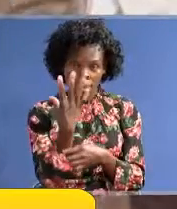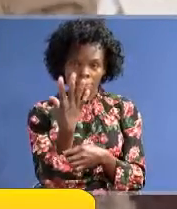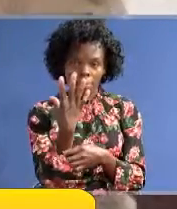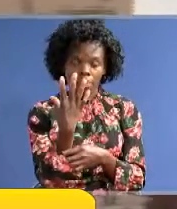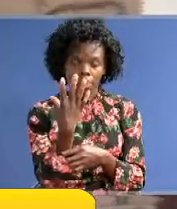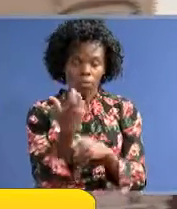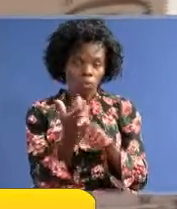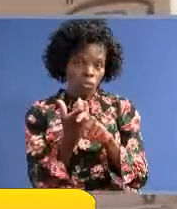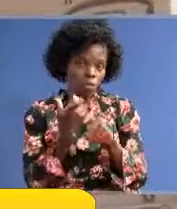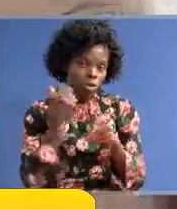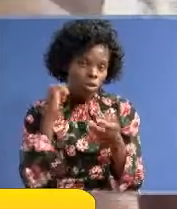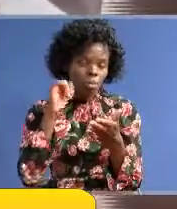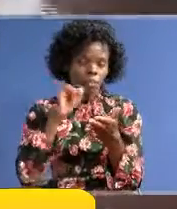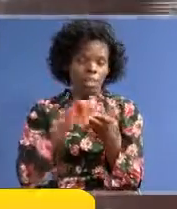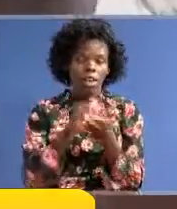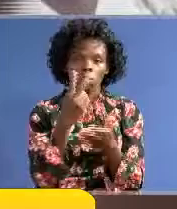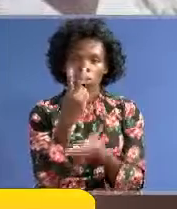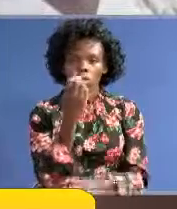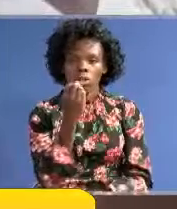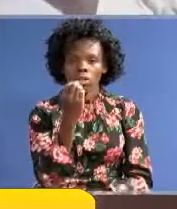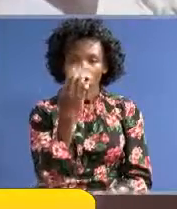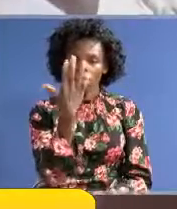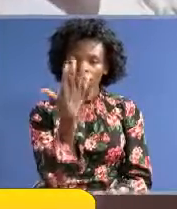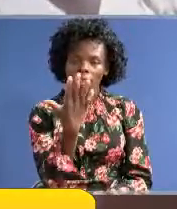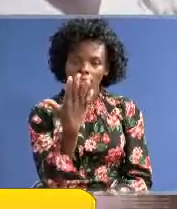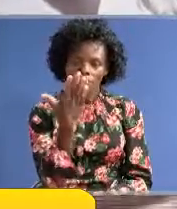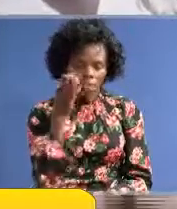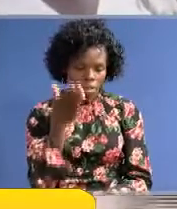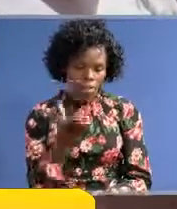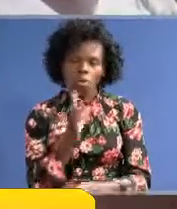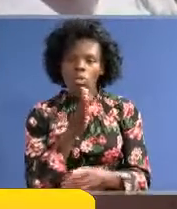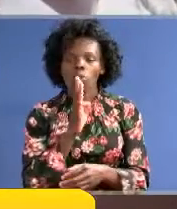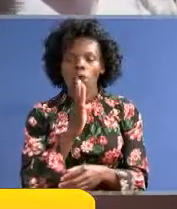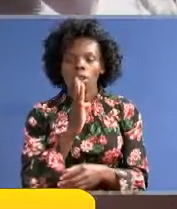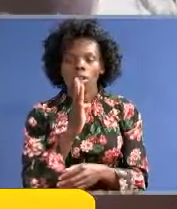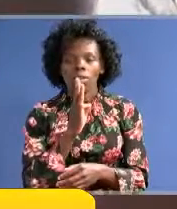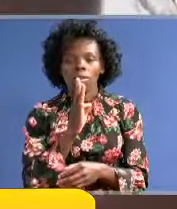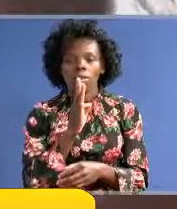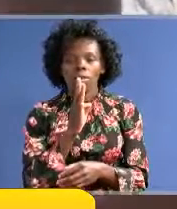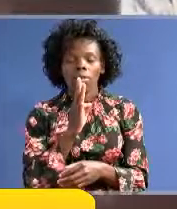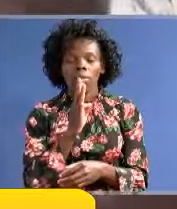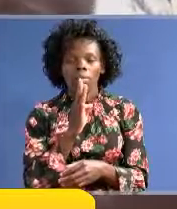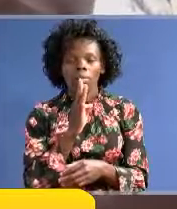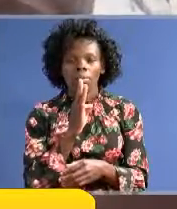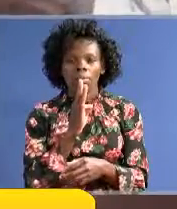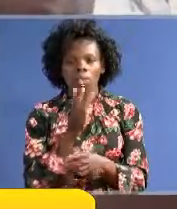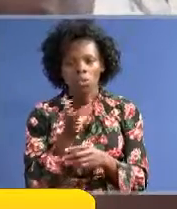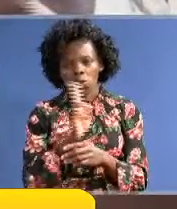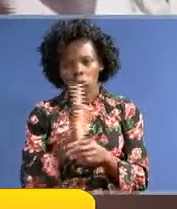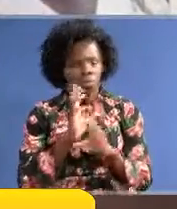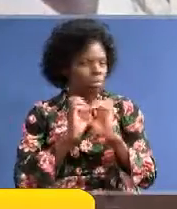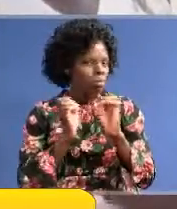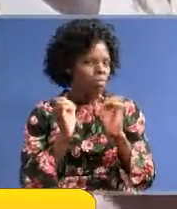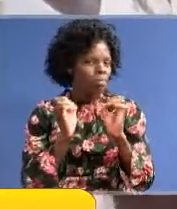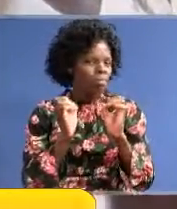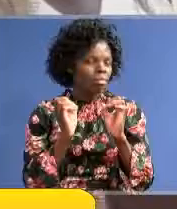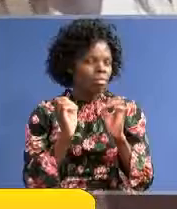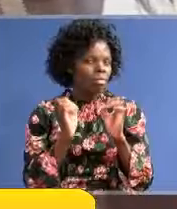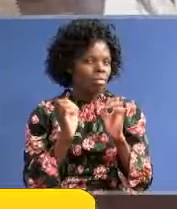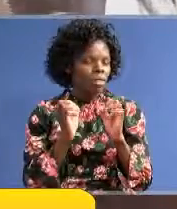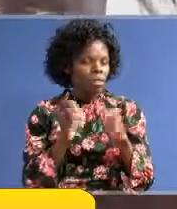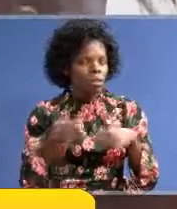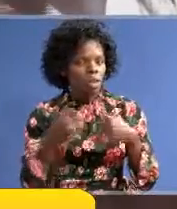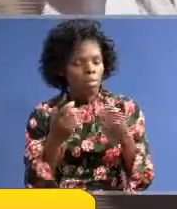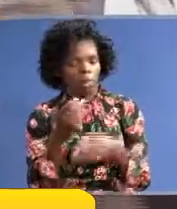2005. Kutoka wakati huo 2005, hii maji wakazi wa eneo hili hawajahai kuitumia. Wamekuwa